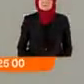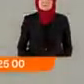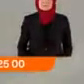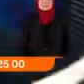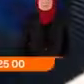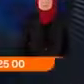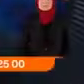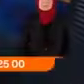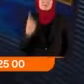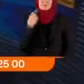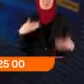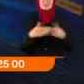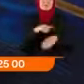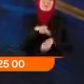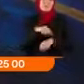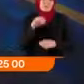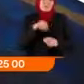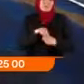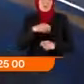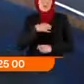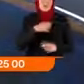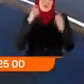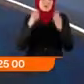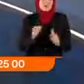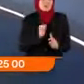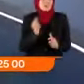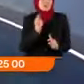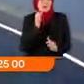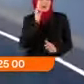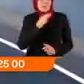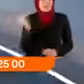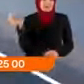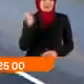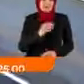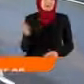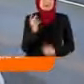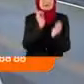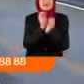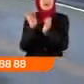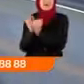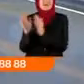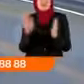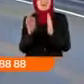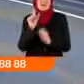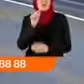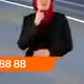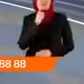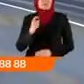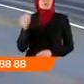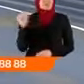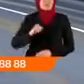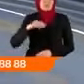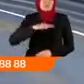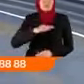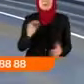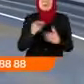Ben dün akşam saatlerinde Konya'dan Korkunç Bir Haber Geldi iki arasında 11 yıldır devam eden husumet tüm